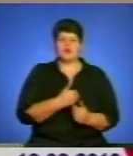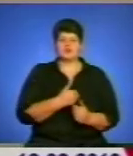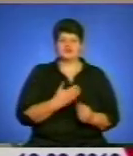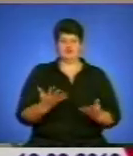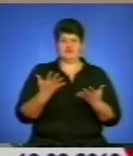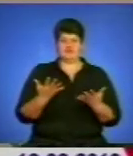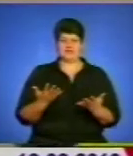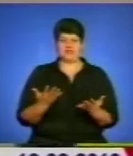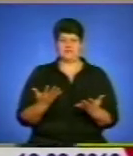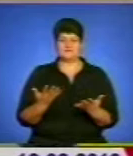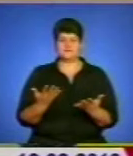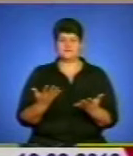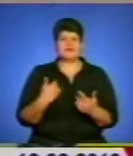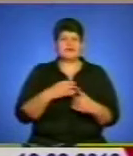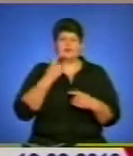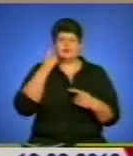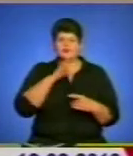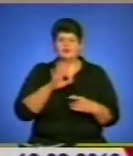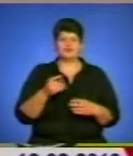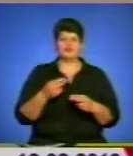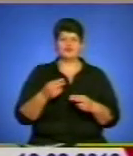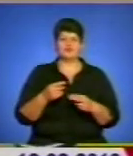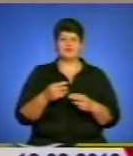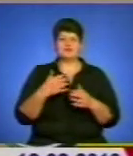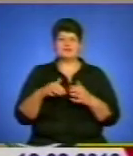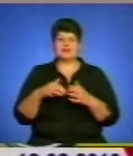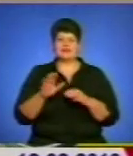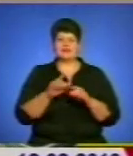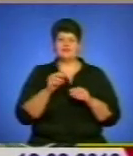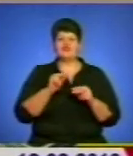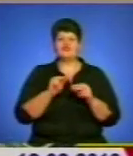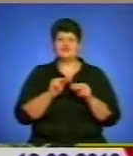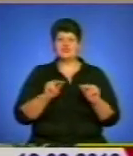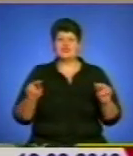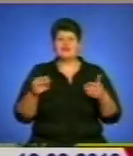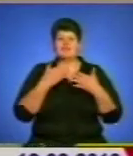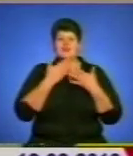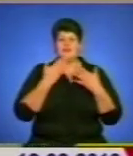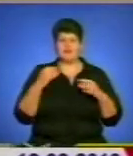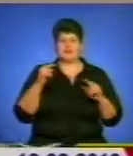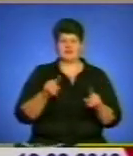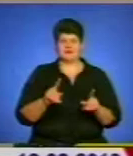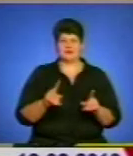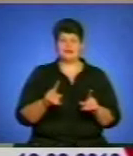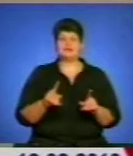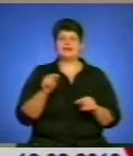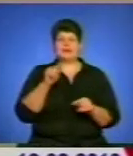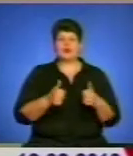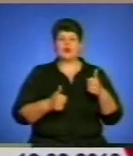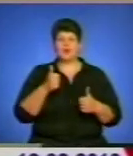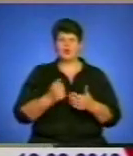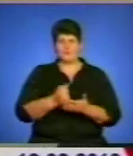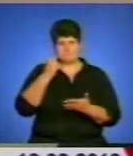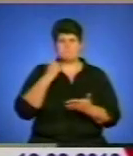визнання. Я не думаю, що серед вчителів нема таких. Таким конкурсом для того, щоб